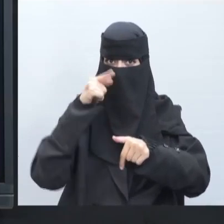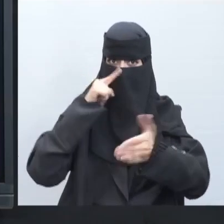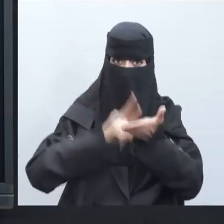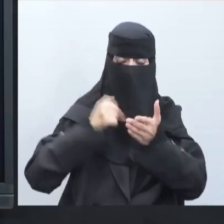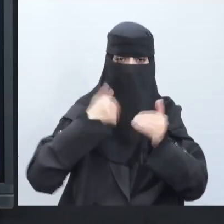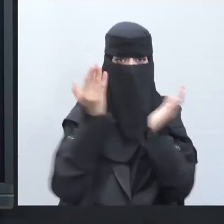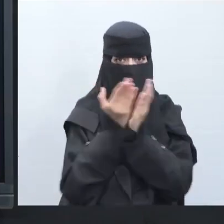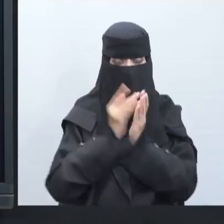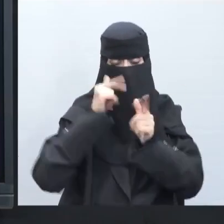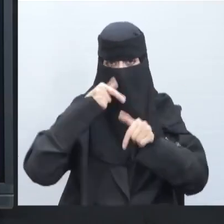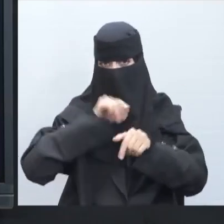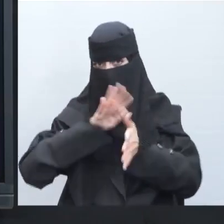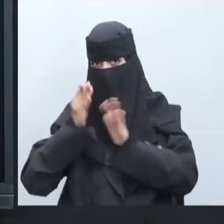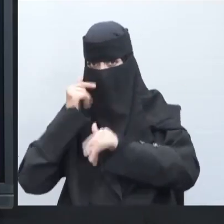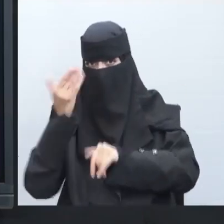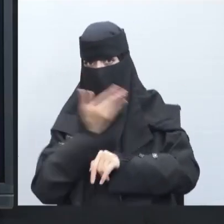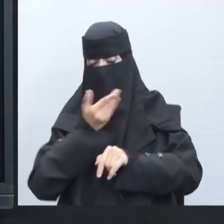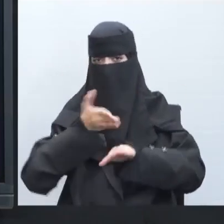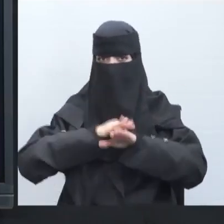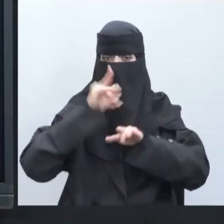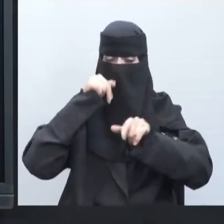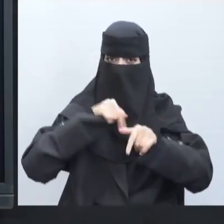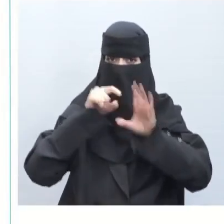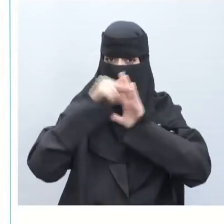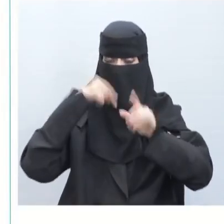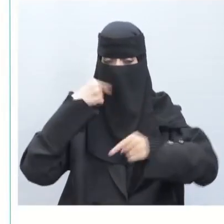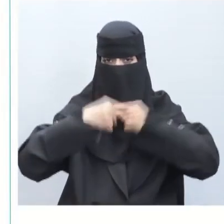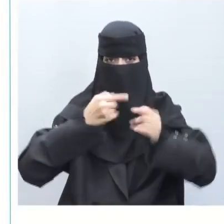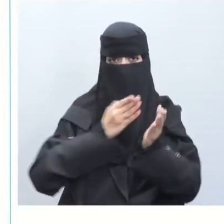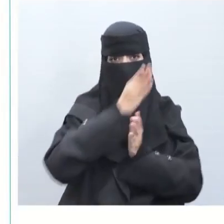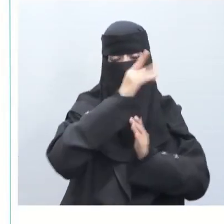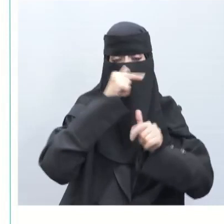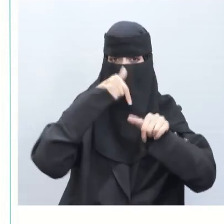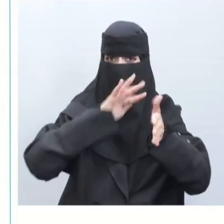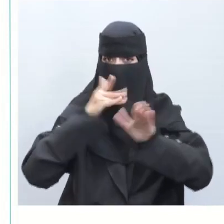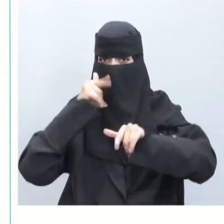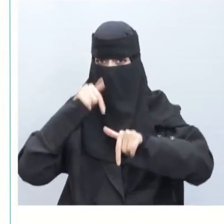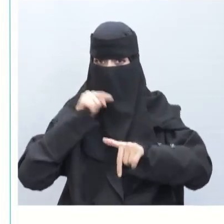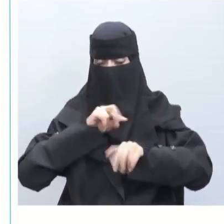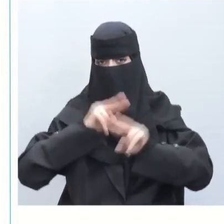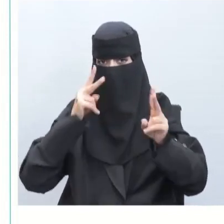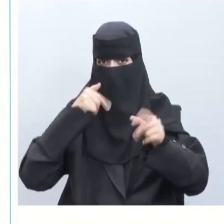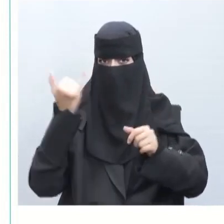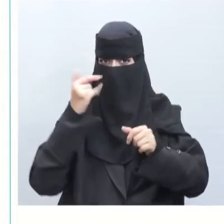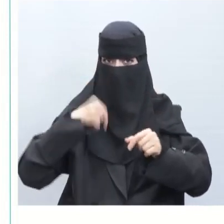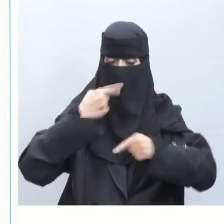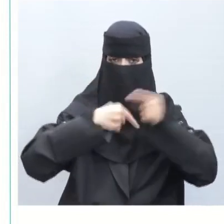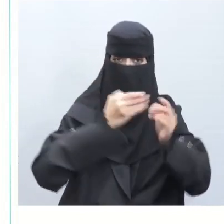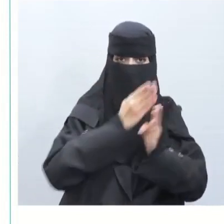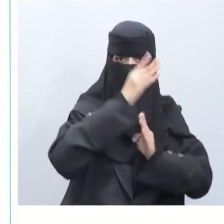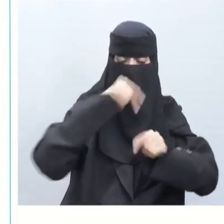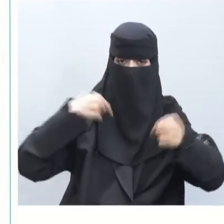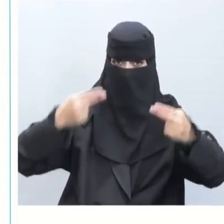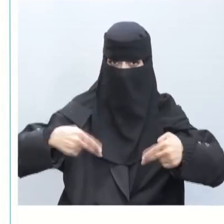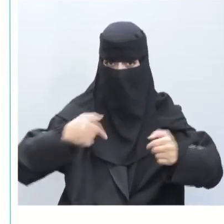يتم دراسته من حيث تاثيره على او في موضوع الاستدامه يمكن ان تختلف اهميه الاستدامه لفعاليه